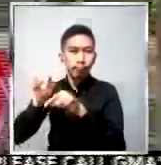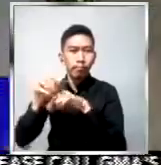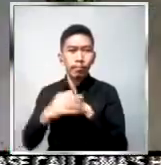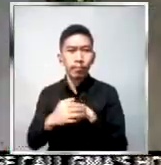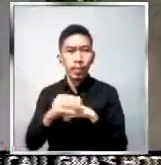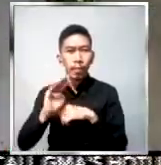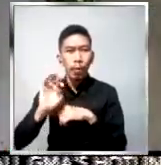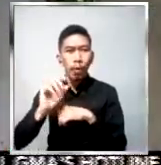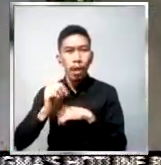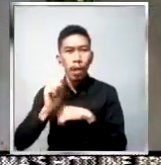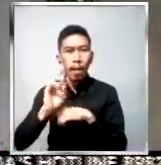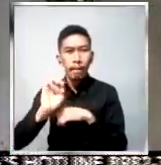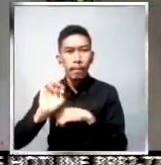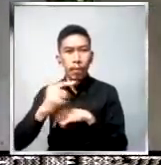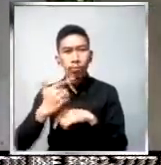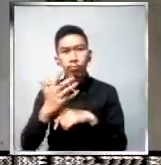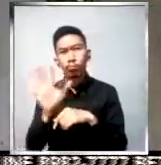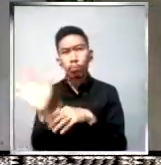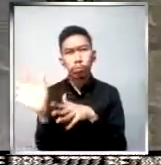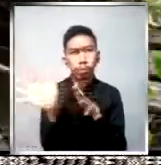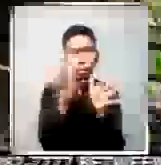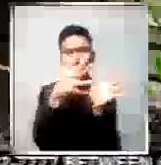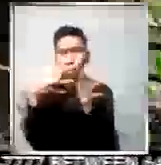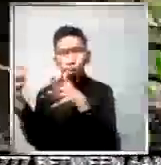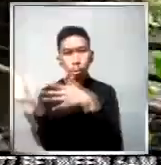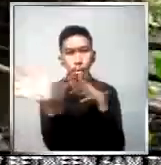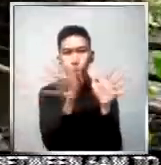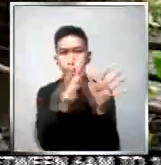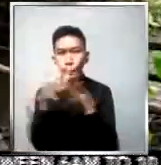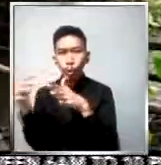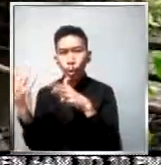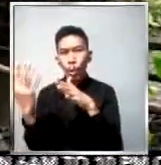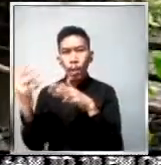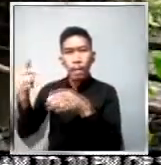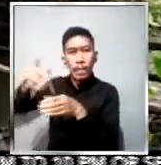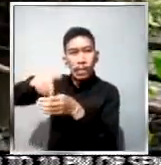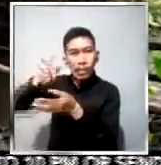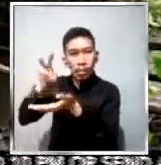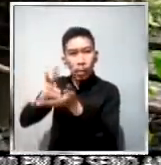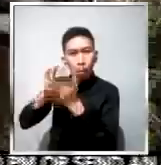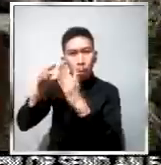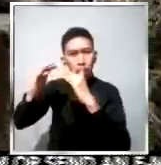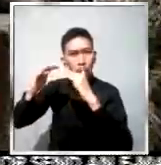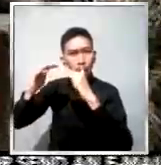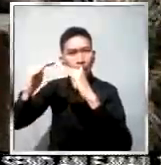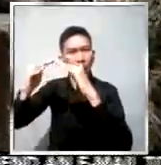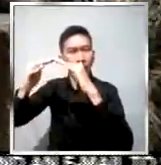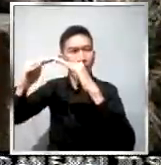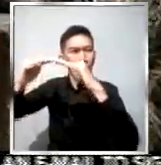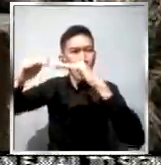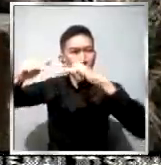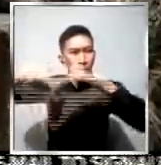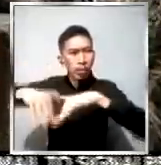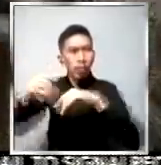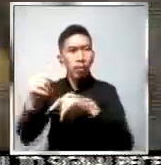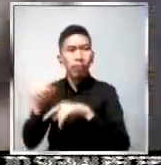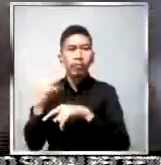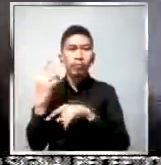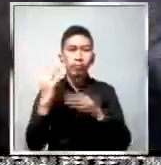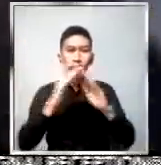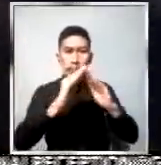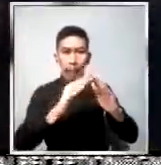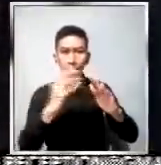hangin ang kisame ng gasolinahang ito. Natumbahan naman ng nabuwal na puno ang bahay na ito sa Rojas.